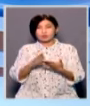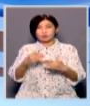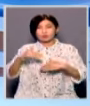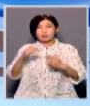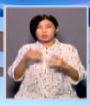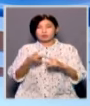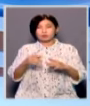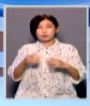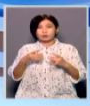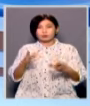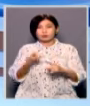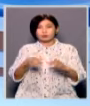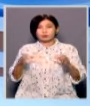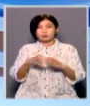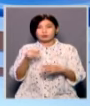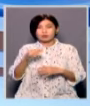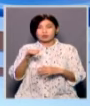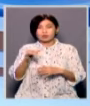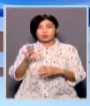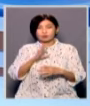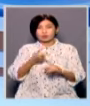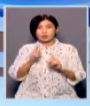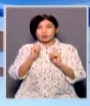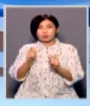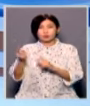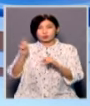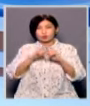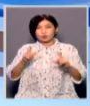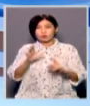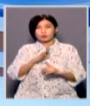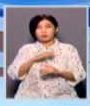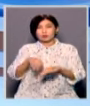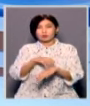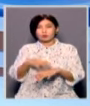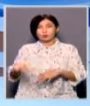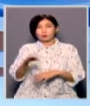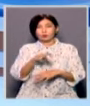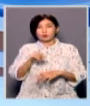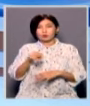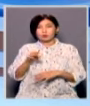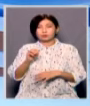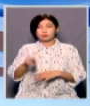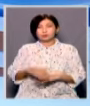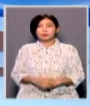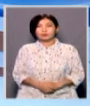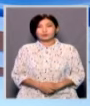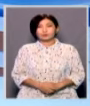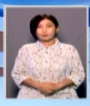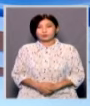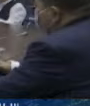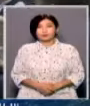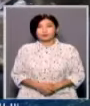рамках благотворительной акции «Айналайн». Данные подарки школьникам вручил аким области Махамбет Тусмухамбетов.